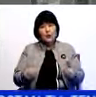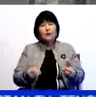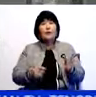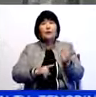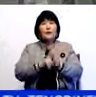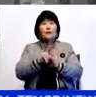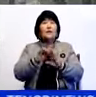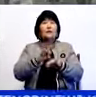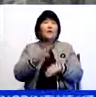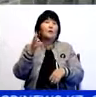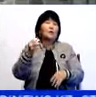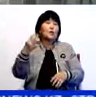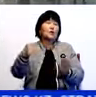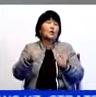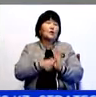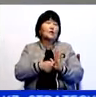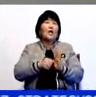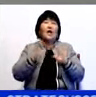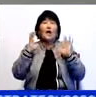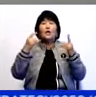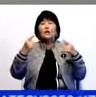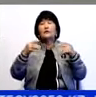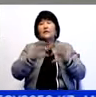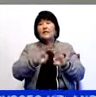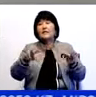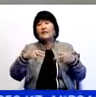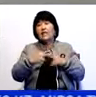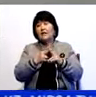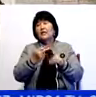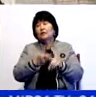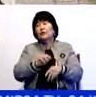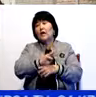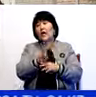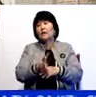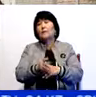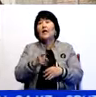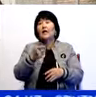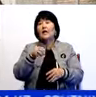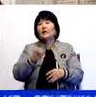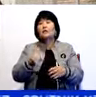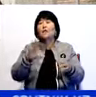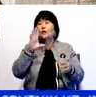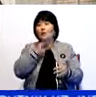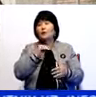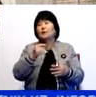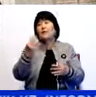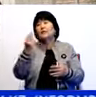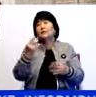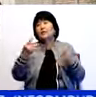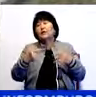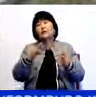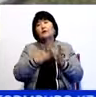эксплуатации ведено 546 кради телевизионных станций таким образом удалось обеспечить гарантированный доступ к цифровому телевидению